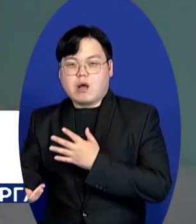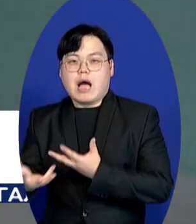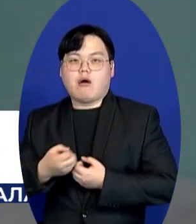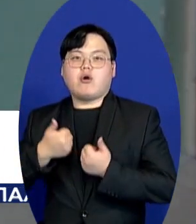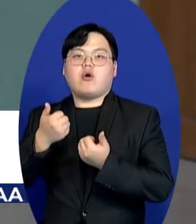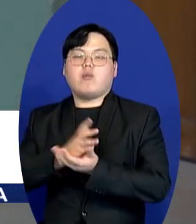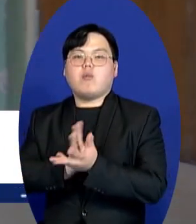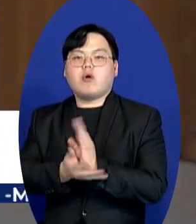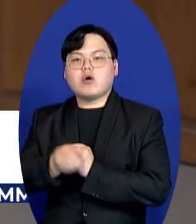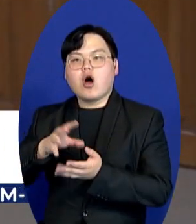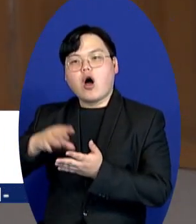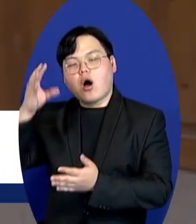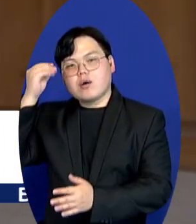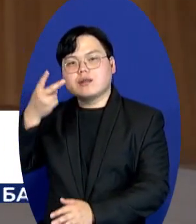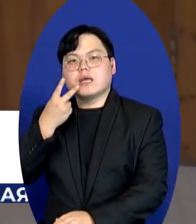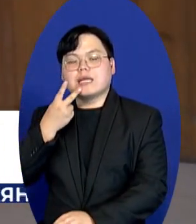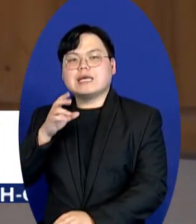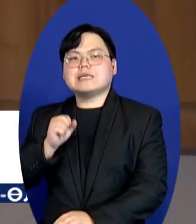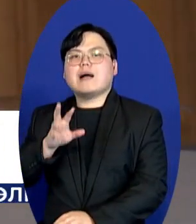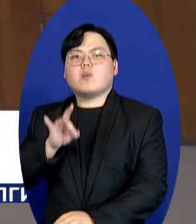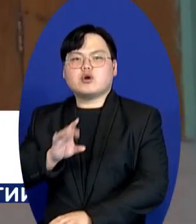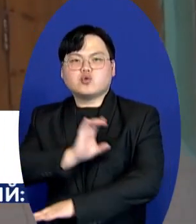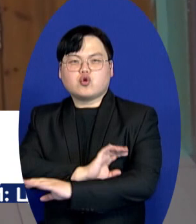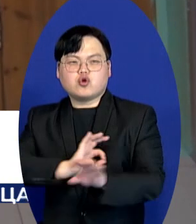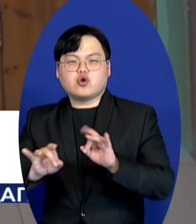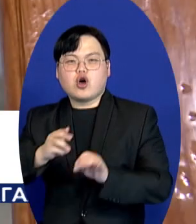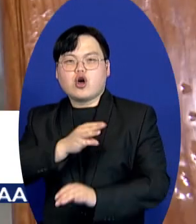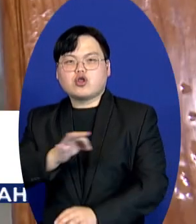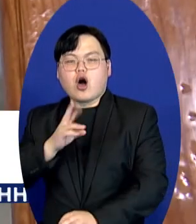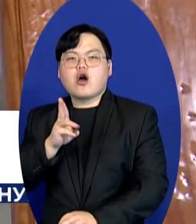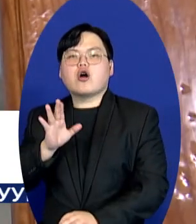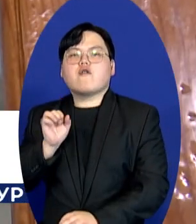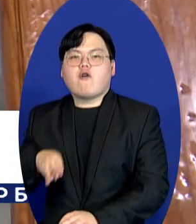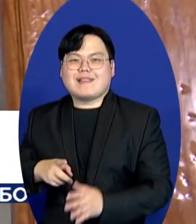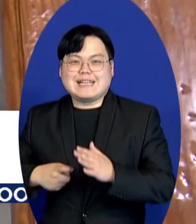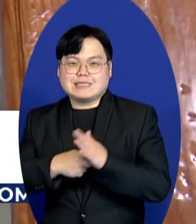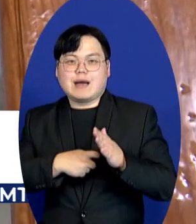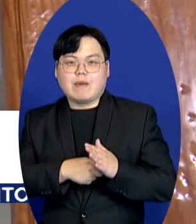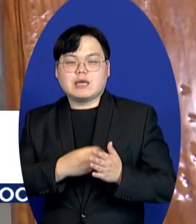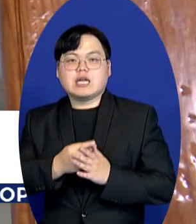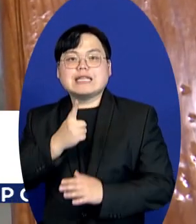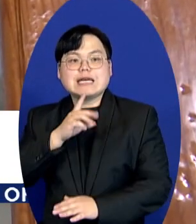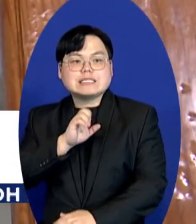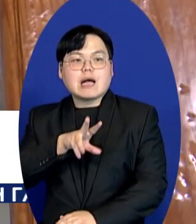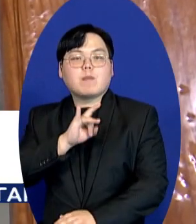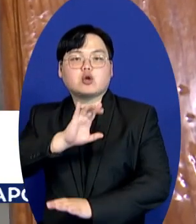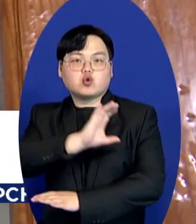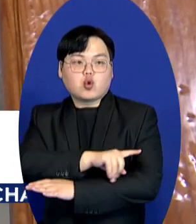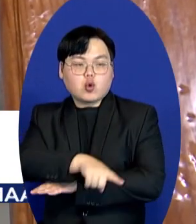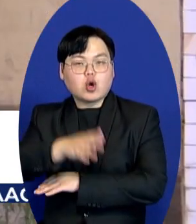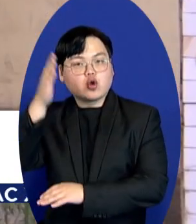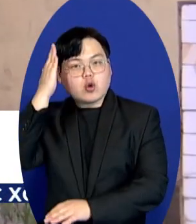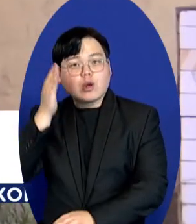эдгээр хүсэлт гаргаж байгаа оюутнууд салбар сургуулаасаа хамаараа тоон, цаанаасаа ковоттай байдаг. Өөрөөр хэлбэл нэг салбар сургуулаас дотор